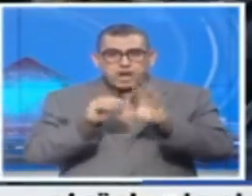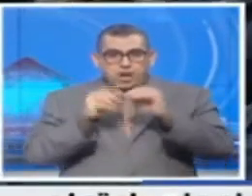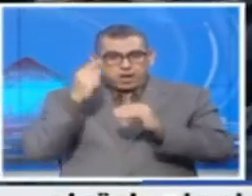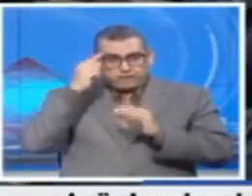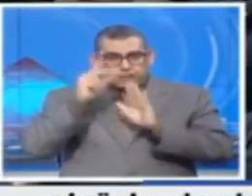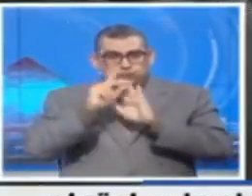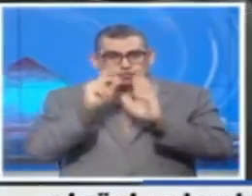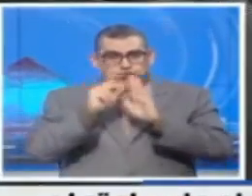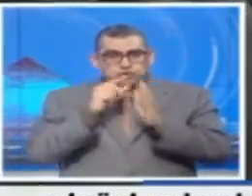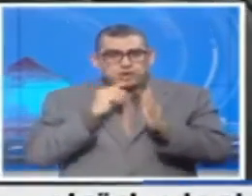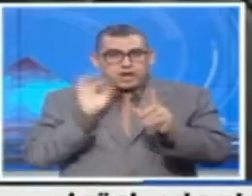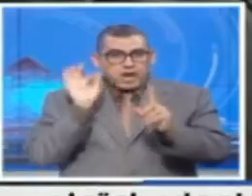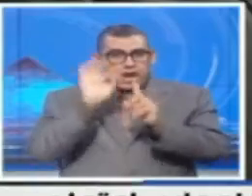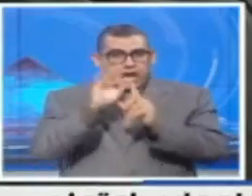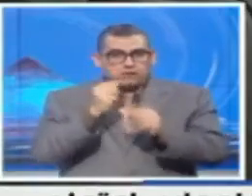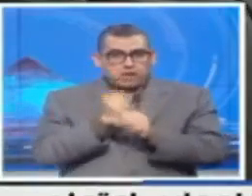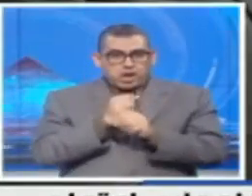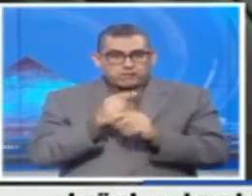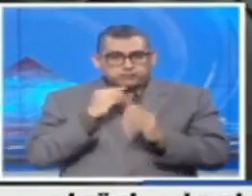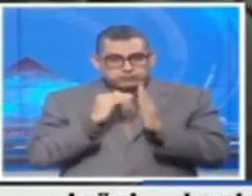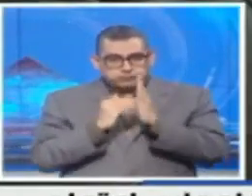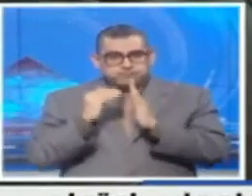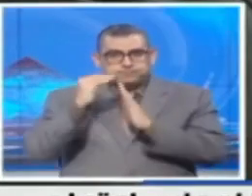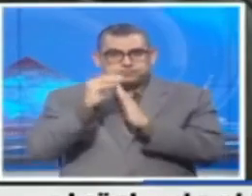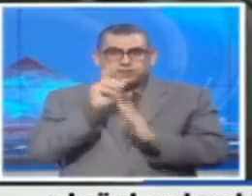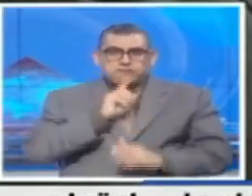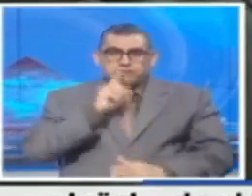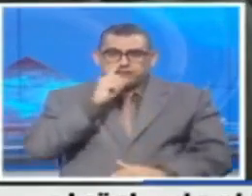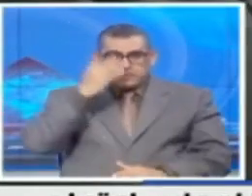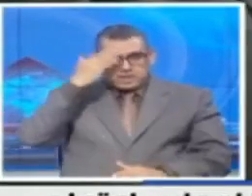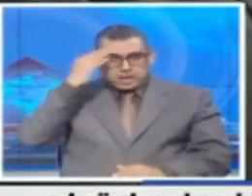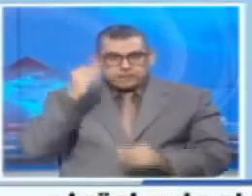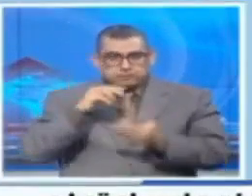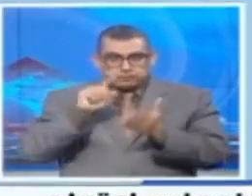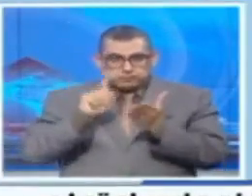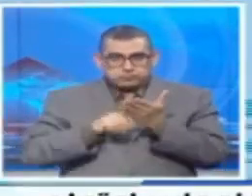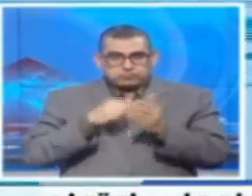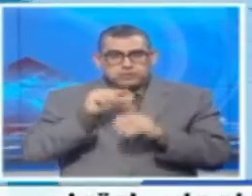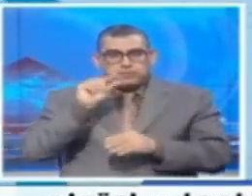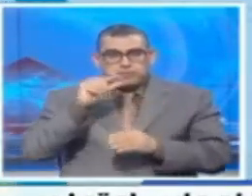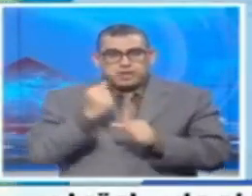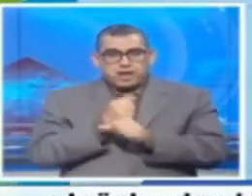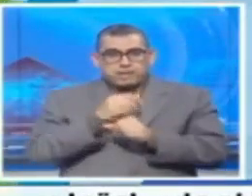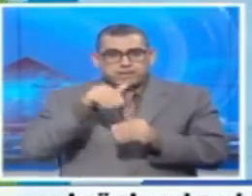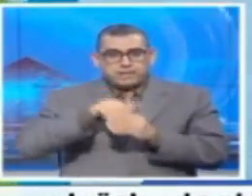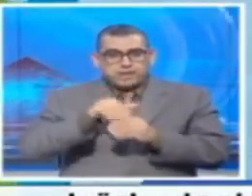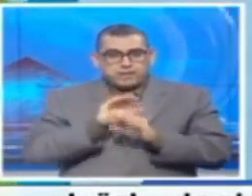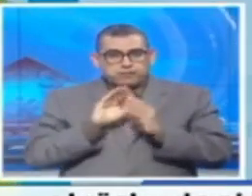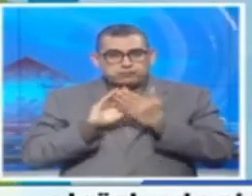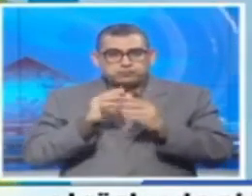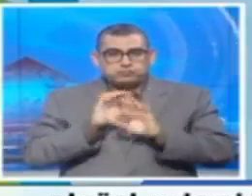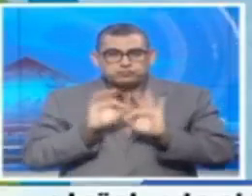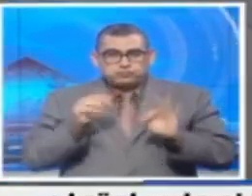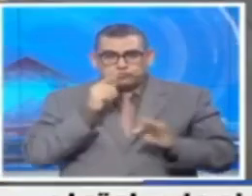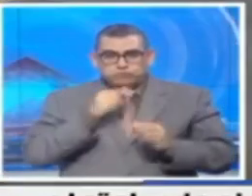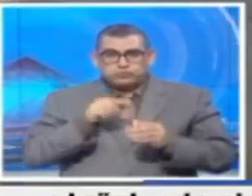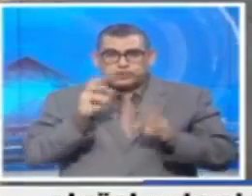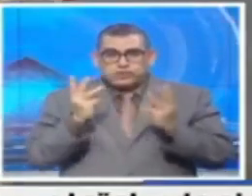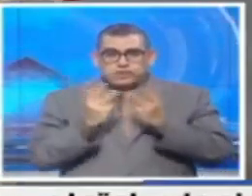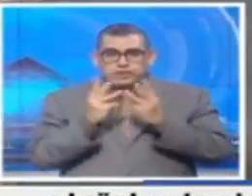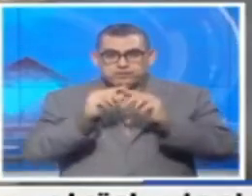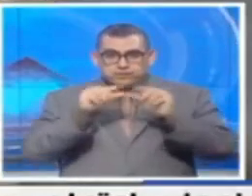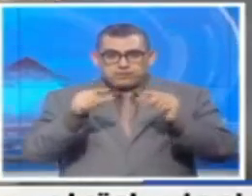المعايير والوصول بالأداء إلى المستوى الأمثل الذي تطبقه منظومة التأمين الصحي الشامل الجديد. هذه المنصة هي